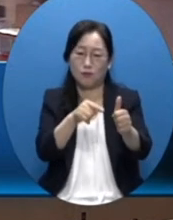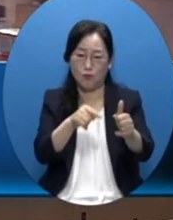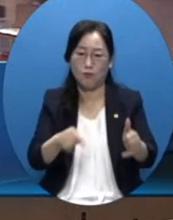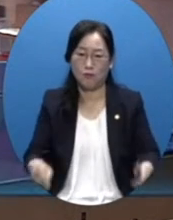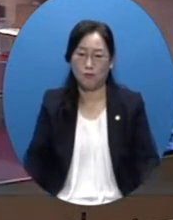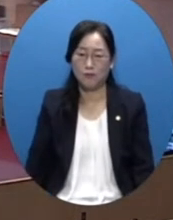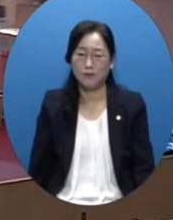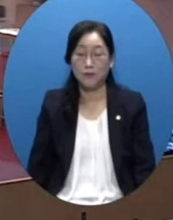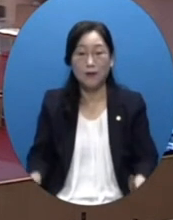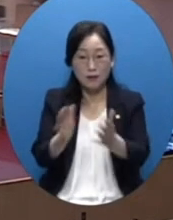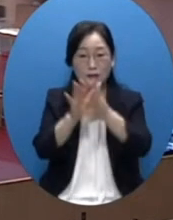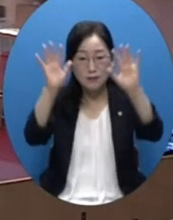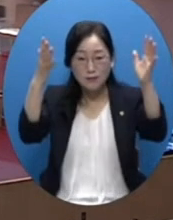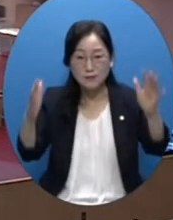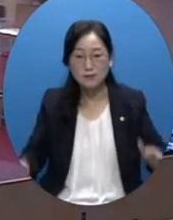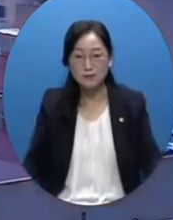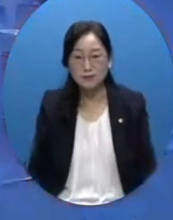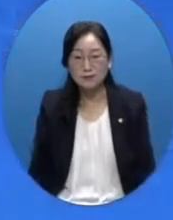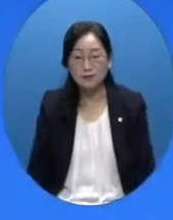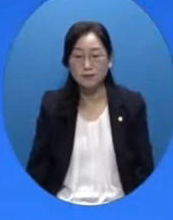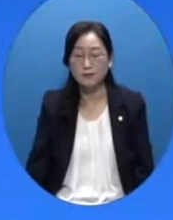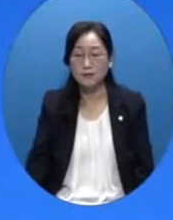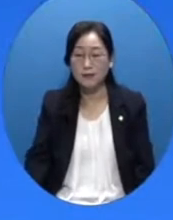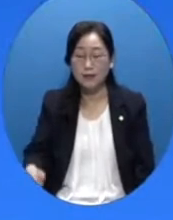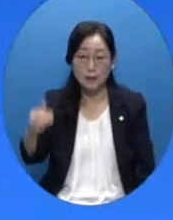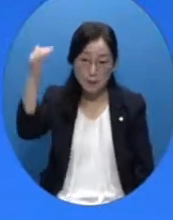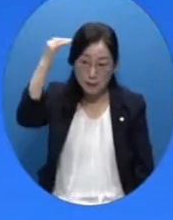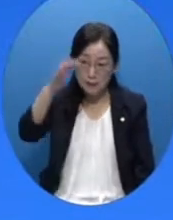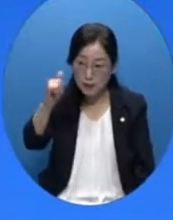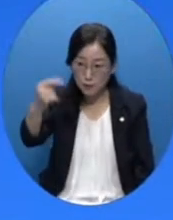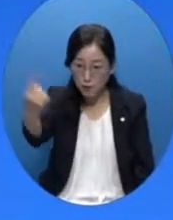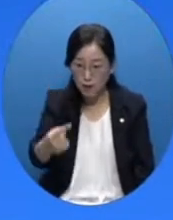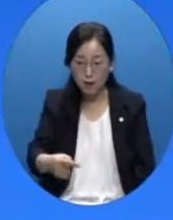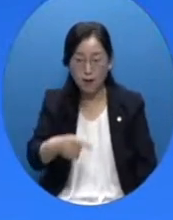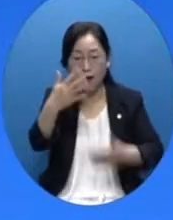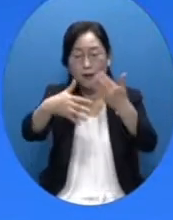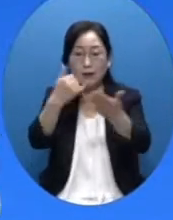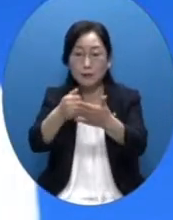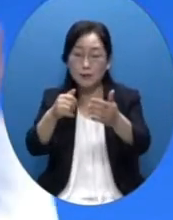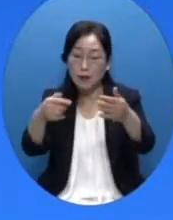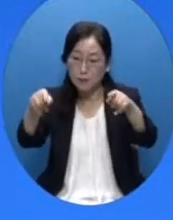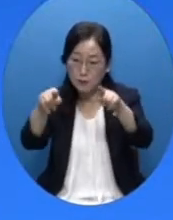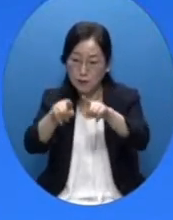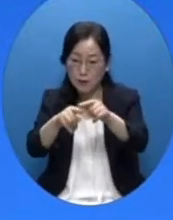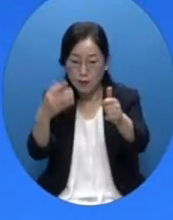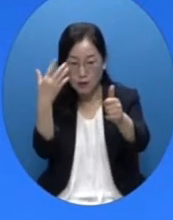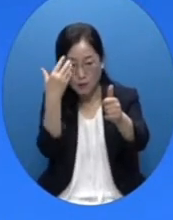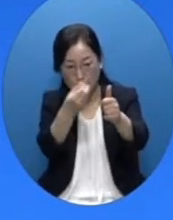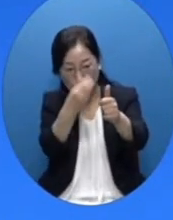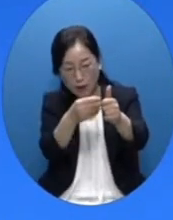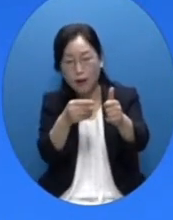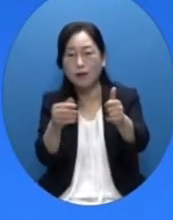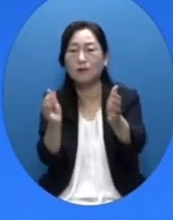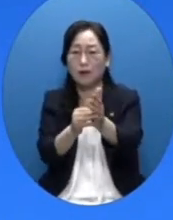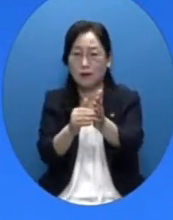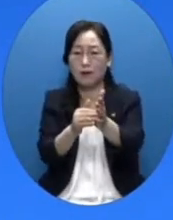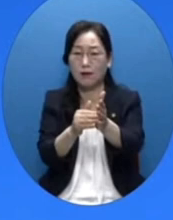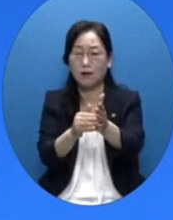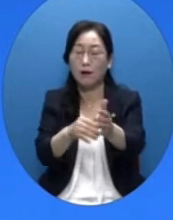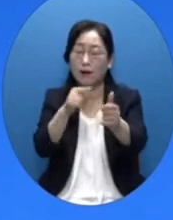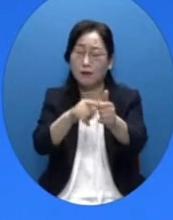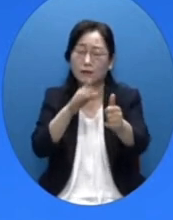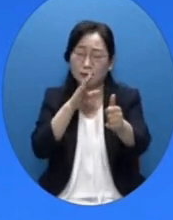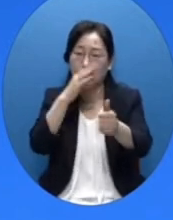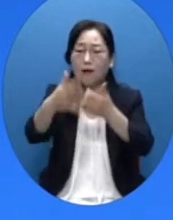칼루 야 그들이 말합니다 하나님께서 함께 습을 우리가 분명히 보았다 너는